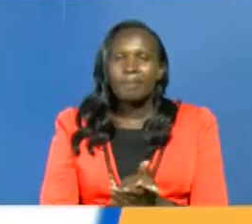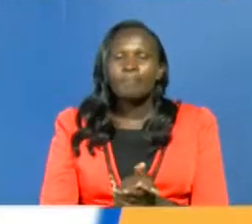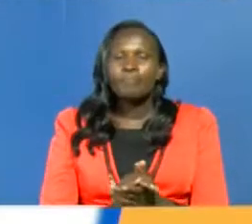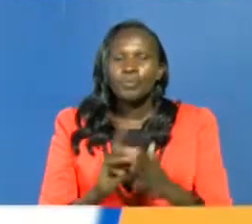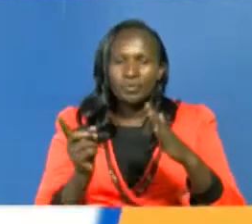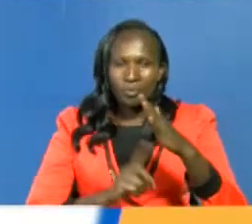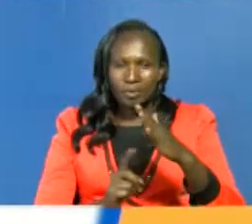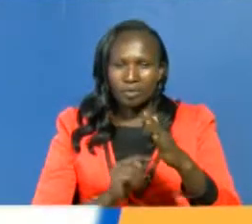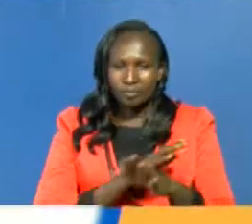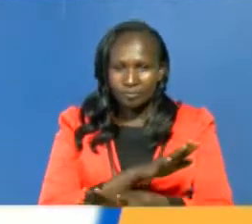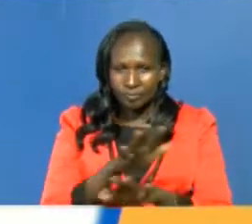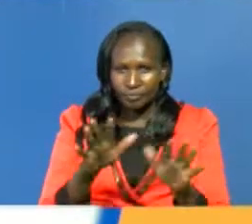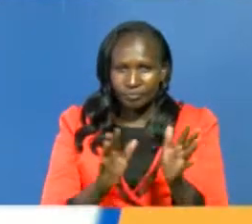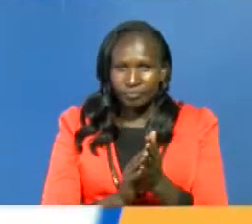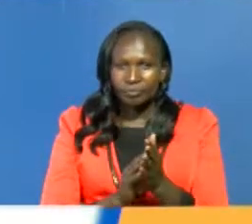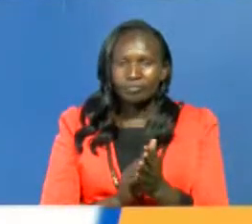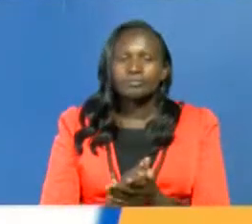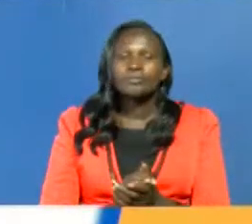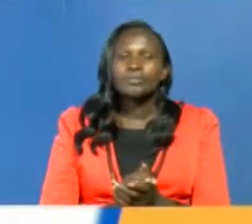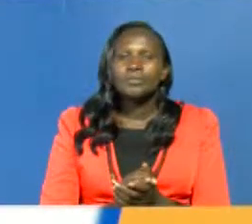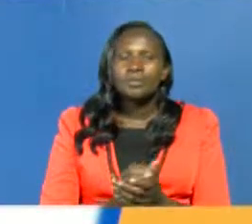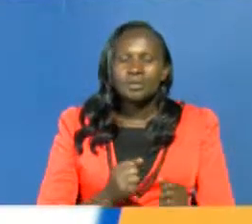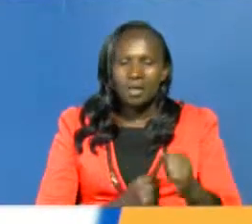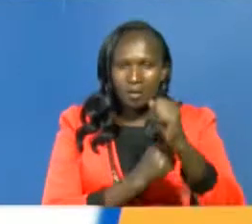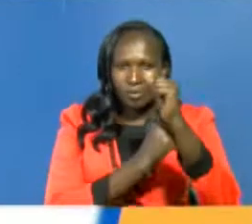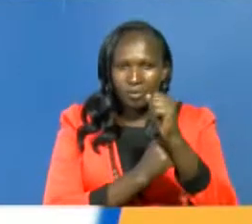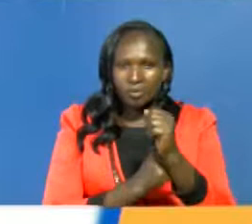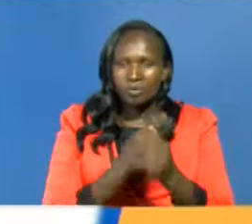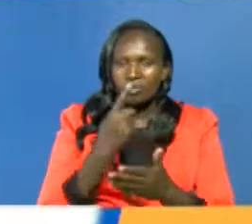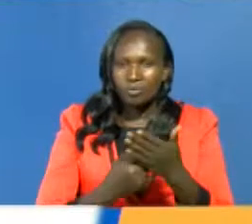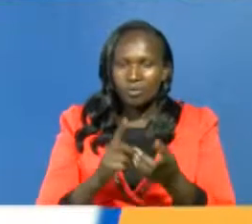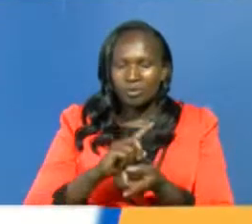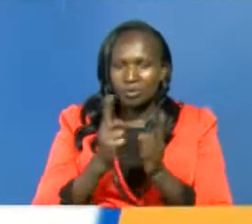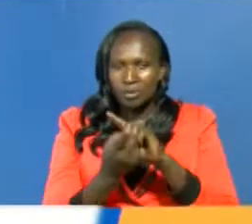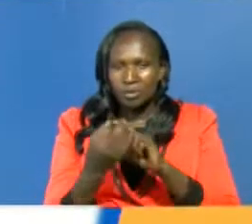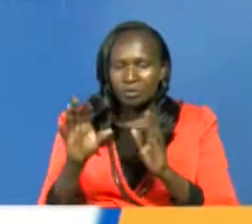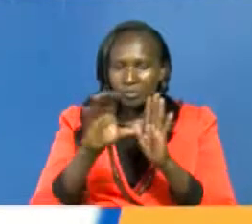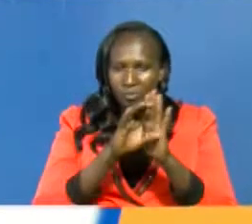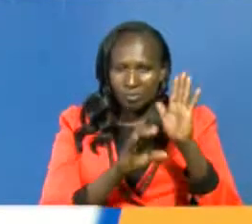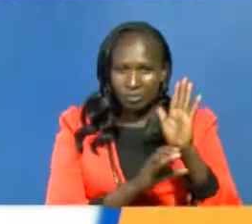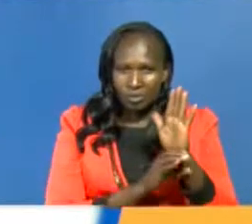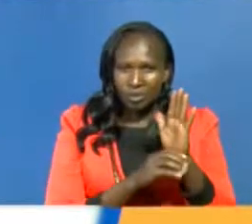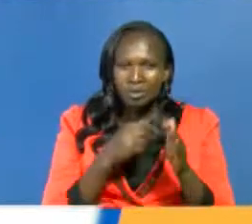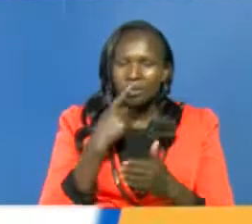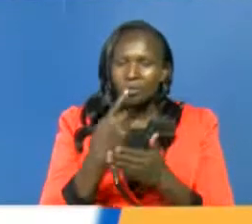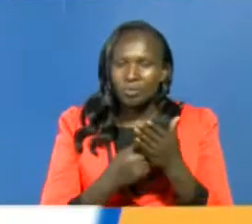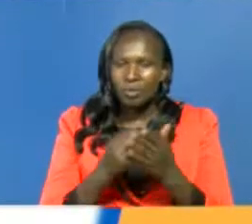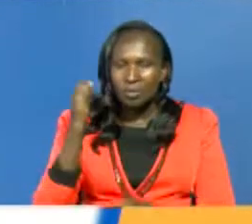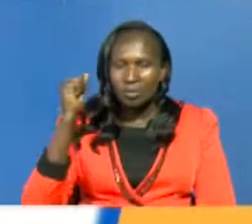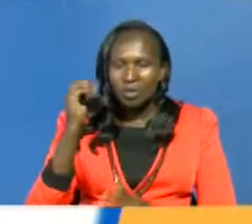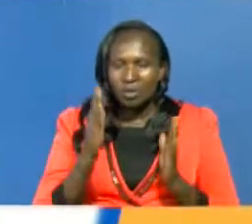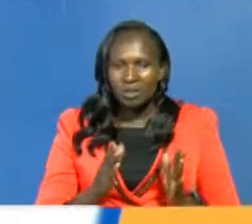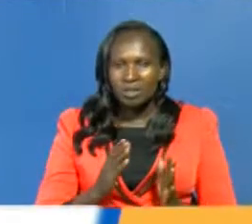Waziri wa Ugatuzi Eugene Wamalwa amesema anaunga mkono pendekezo la mageuzi ya katiba, akionya wanasiasa kutoingiza siasa